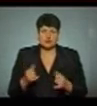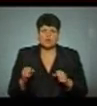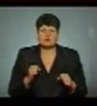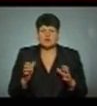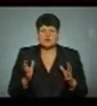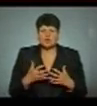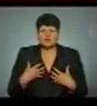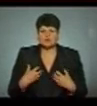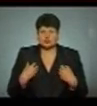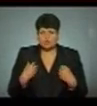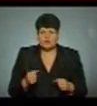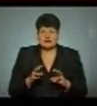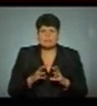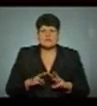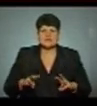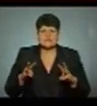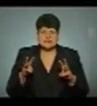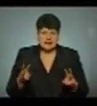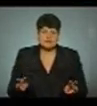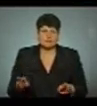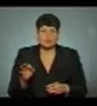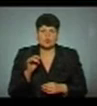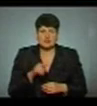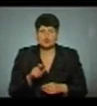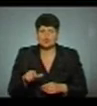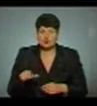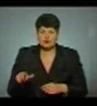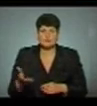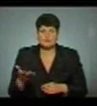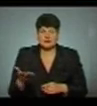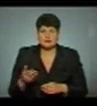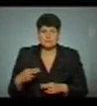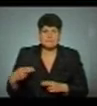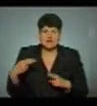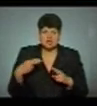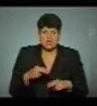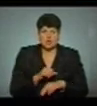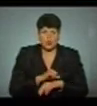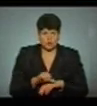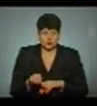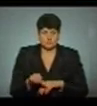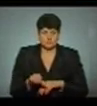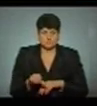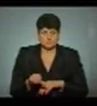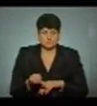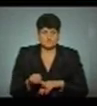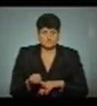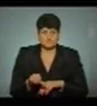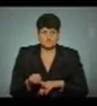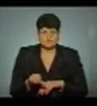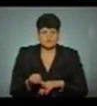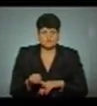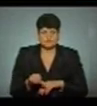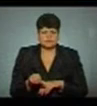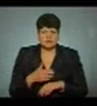охорони здоров'я, і міністерство про те, щоб таким людям, які приїжджають кордон, так, митницю чи